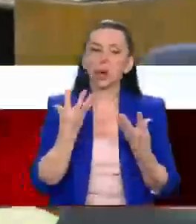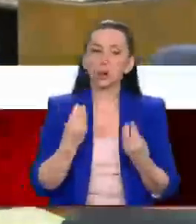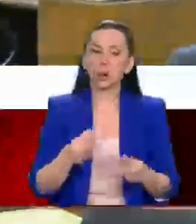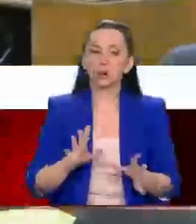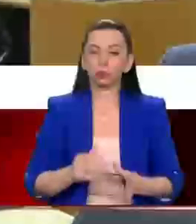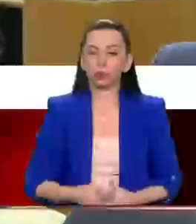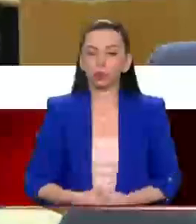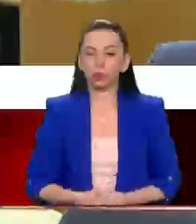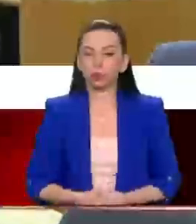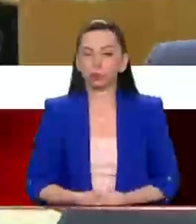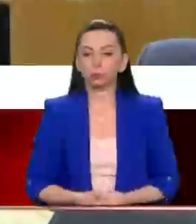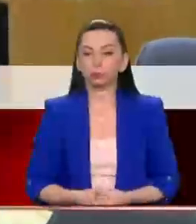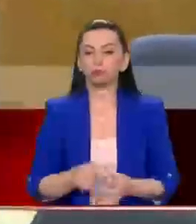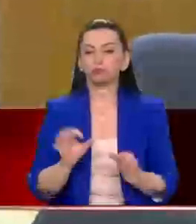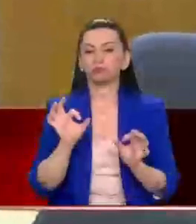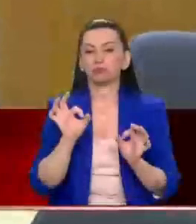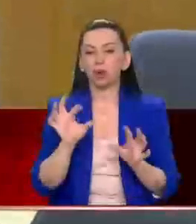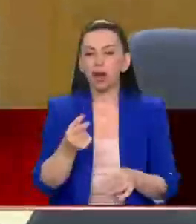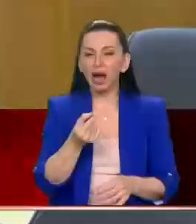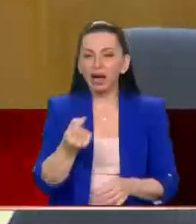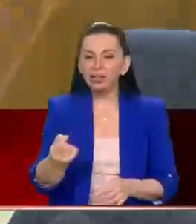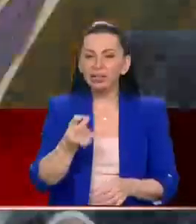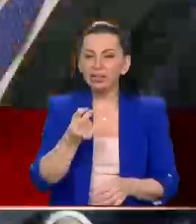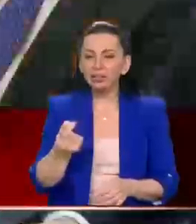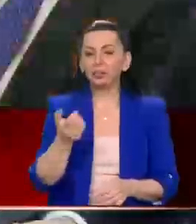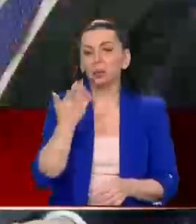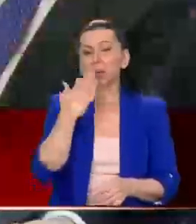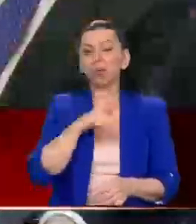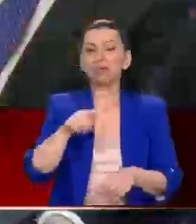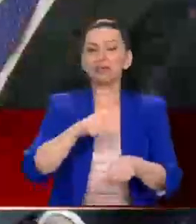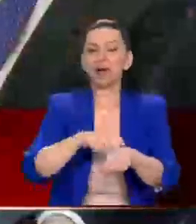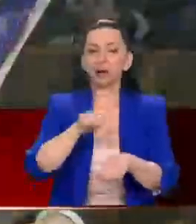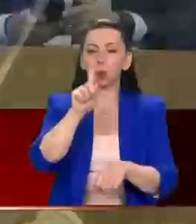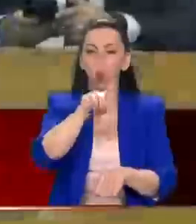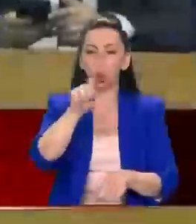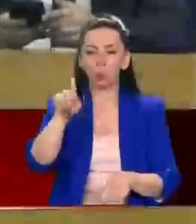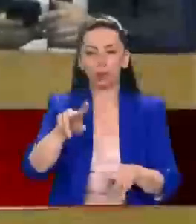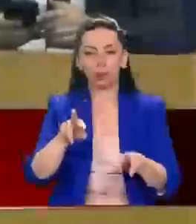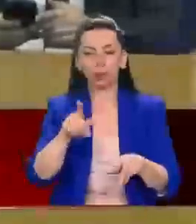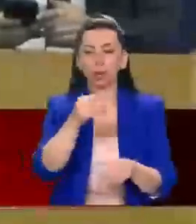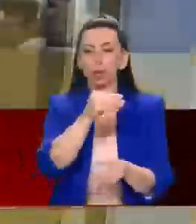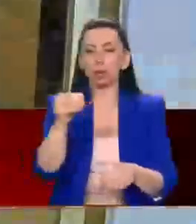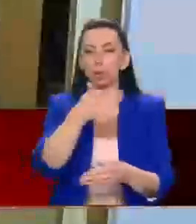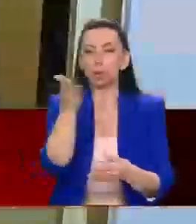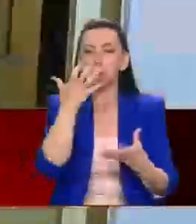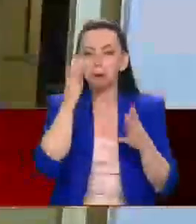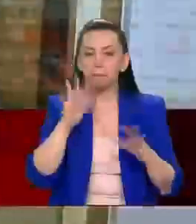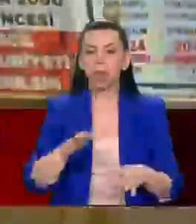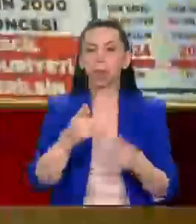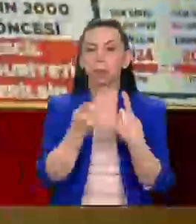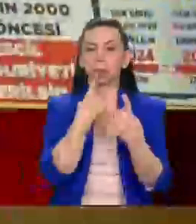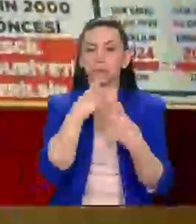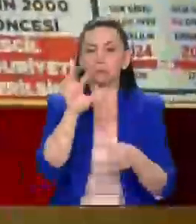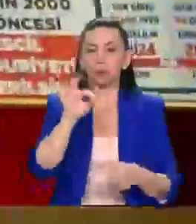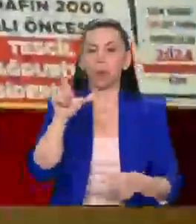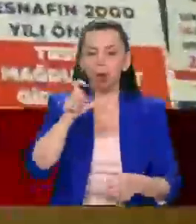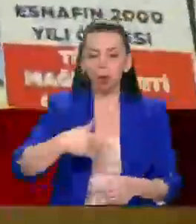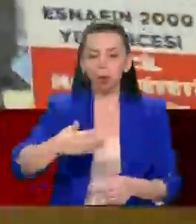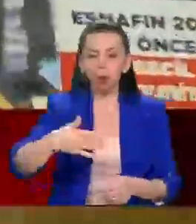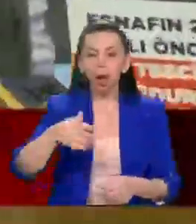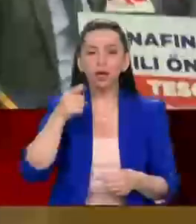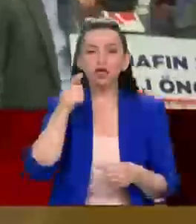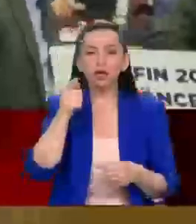icraat noktasında böyle gıdım miktarı yaptıkları yoktu. Ve saatler 11'i gösterdiğinde milyonların beklediği görüşmeler başladı. Aylarca süren